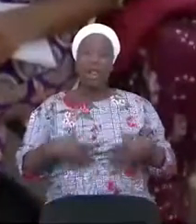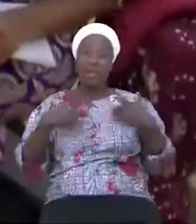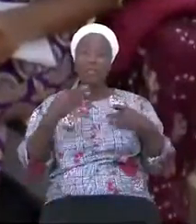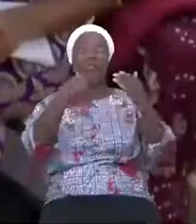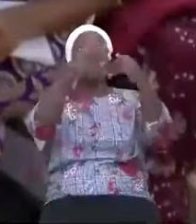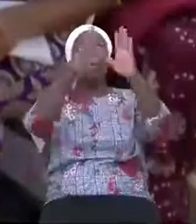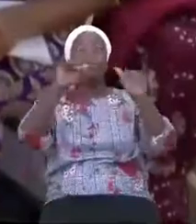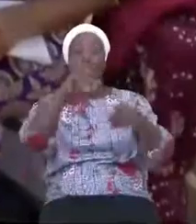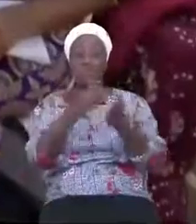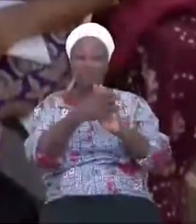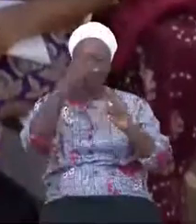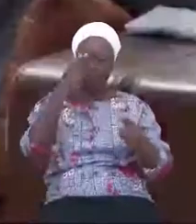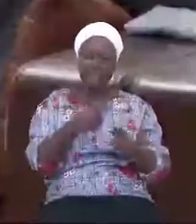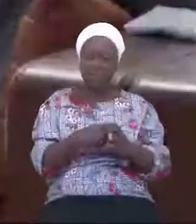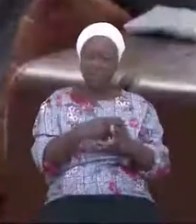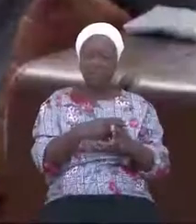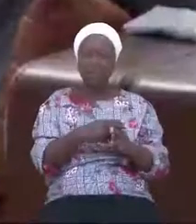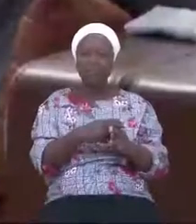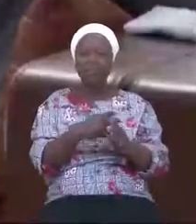de Jésus.